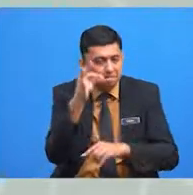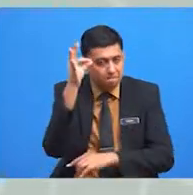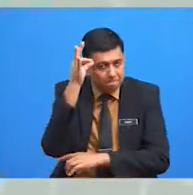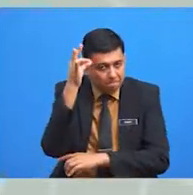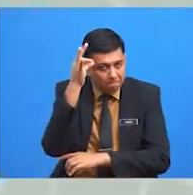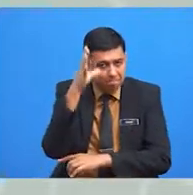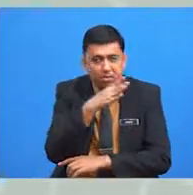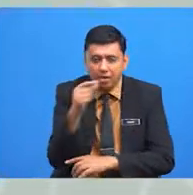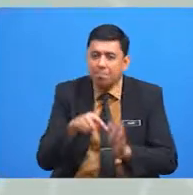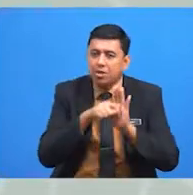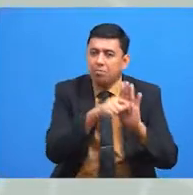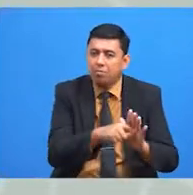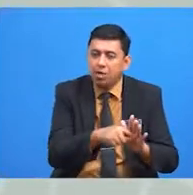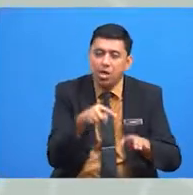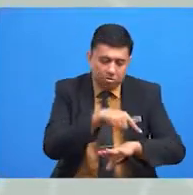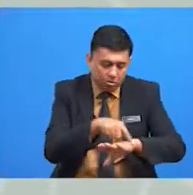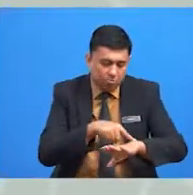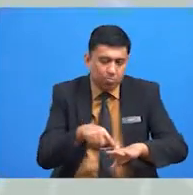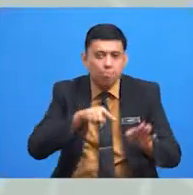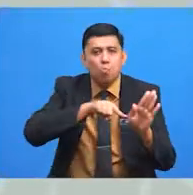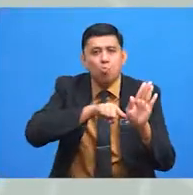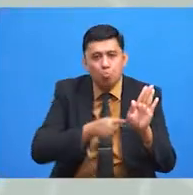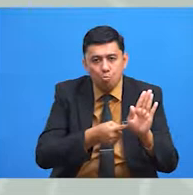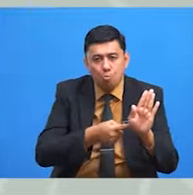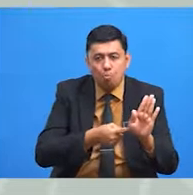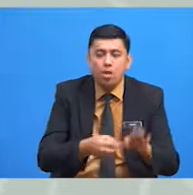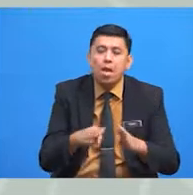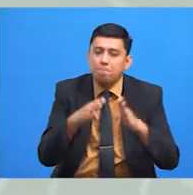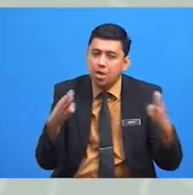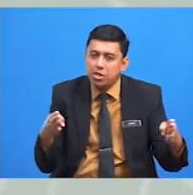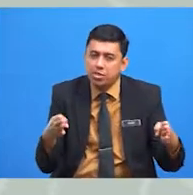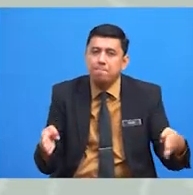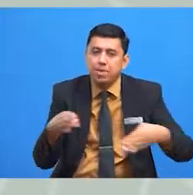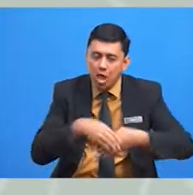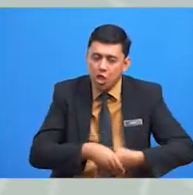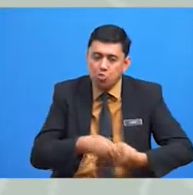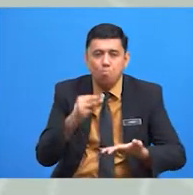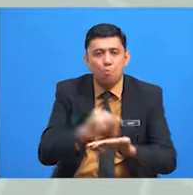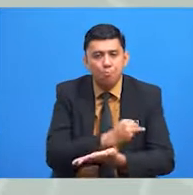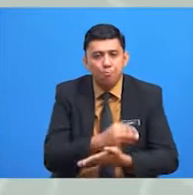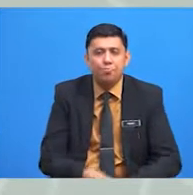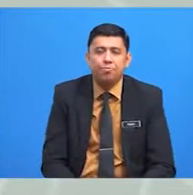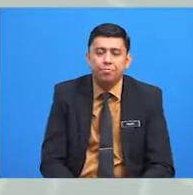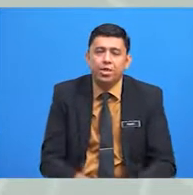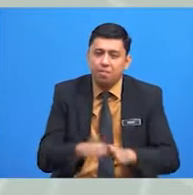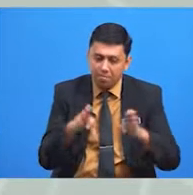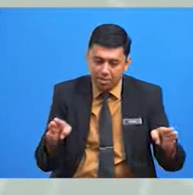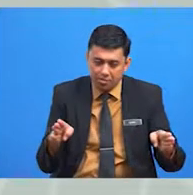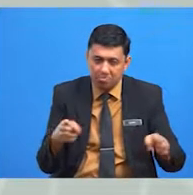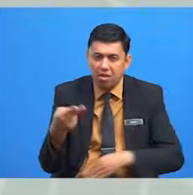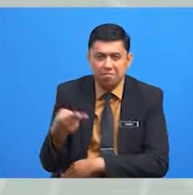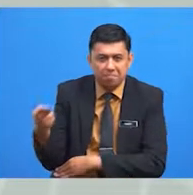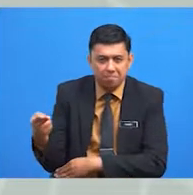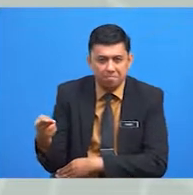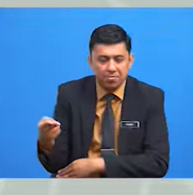dan menandakan zaman permulaan bahasa Melayu moden. Berbeza dengan karya-karya